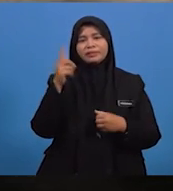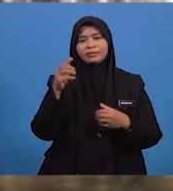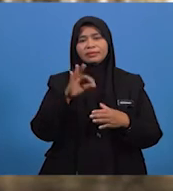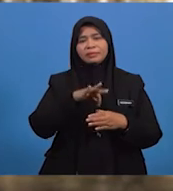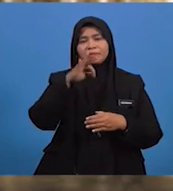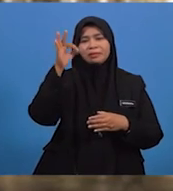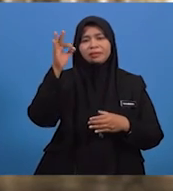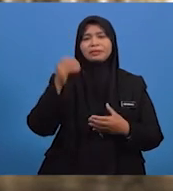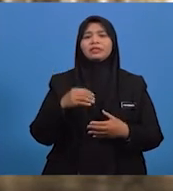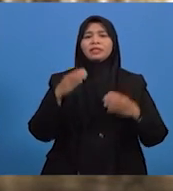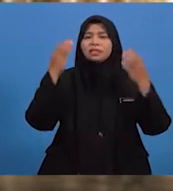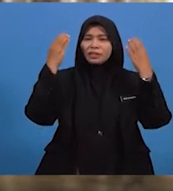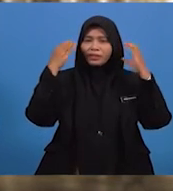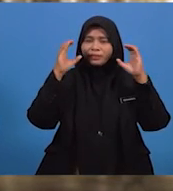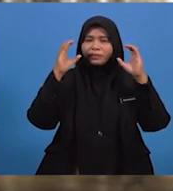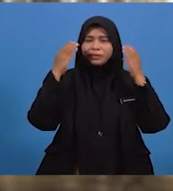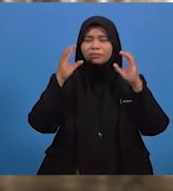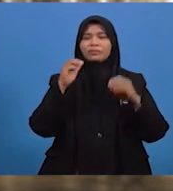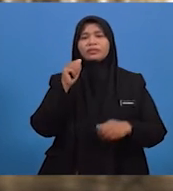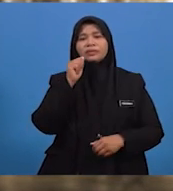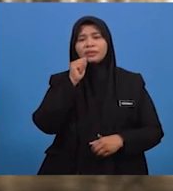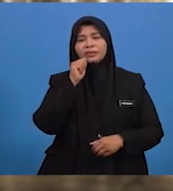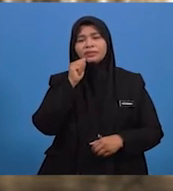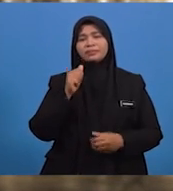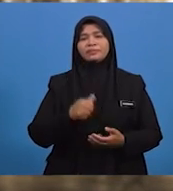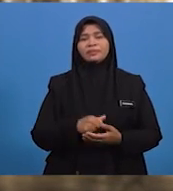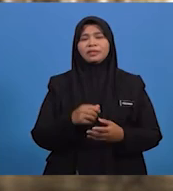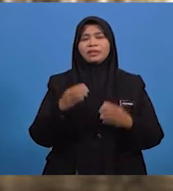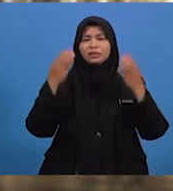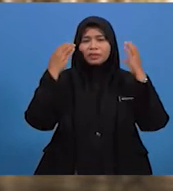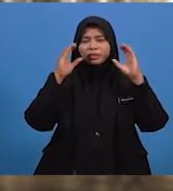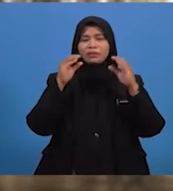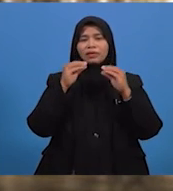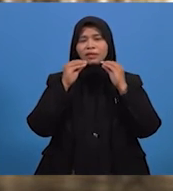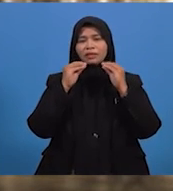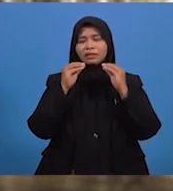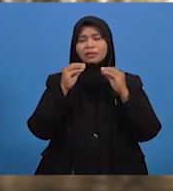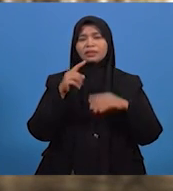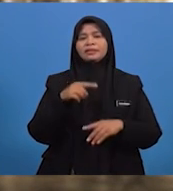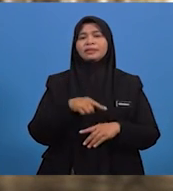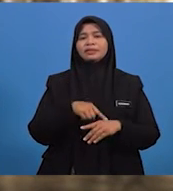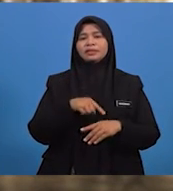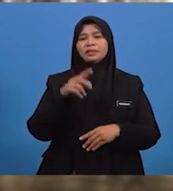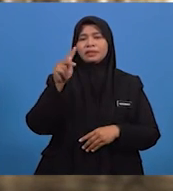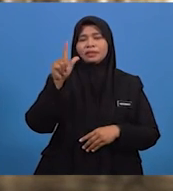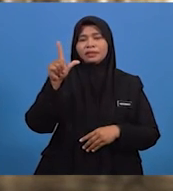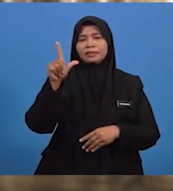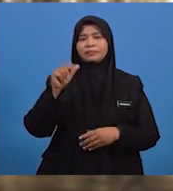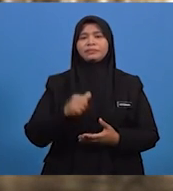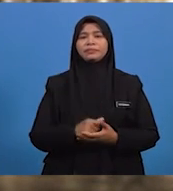bersemangat. Cikgu, Cikgu Ainun binti Yunus. Cikgu mengajar di SMK Maxwell, Kuala